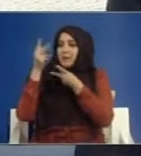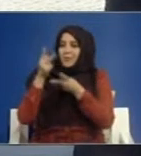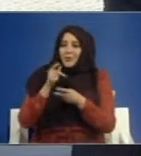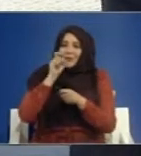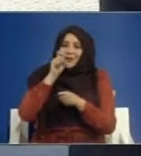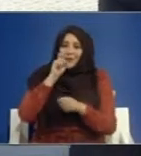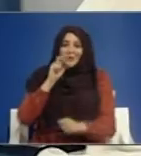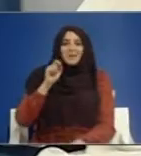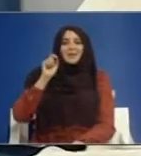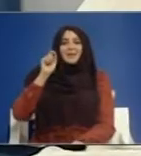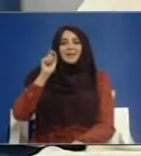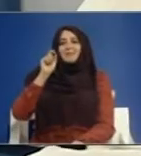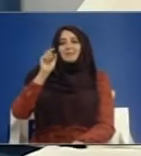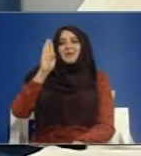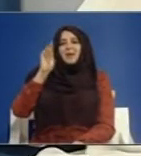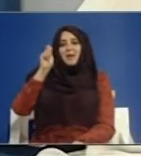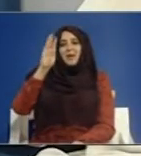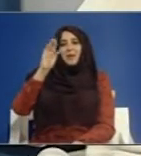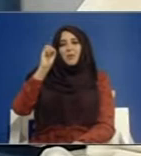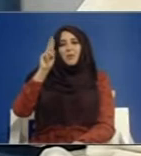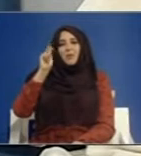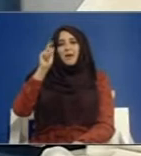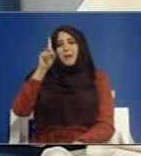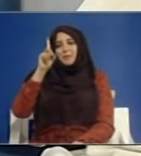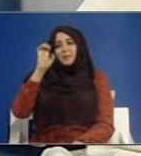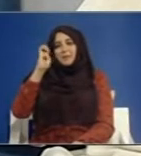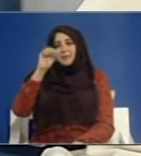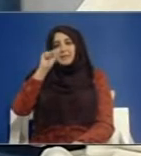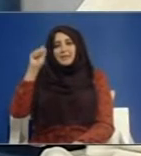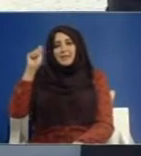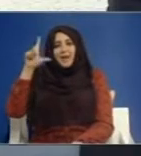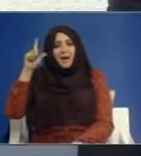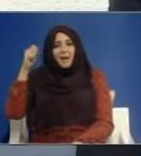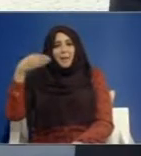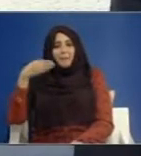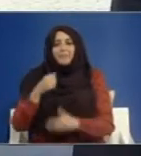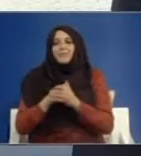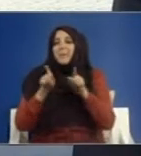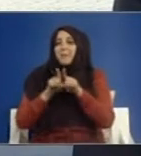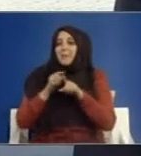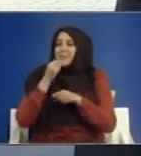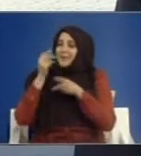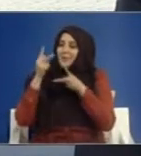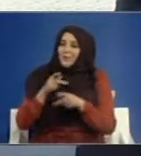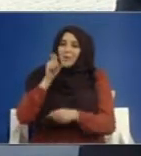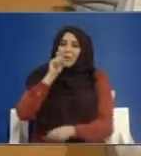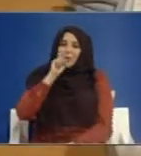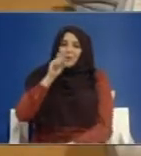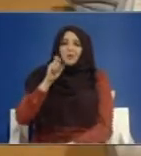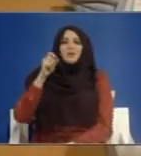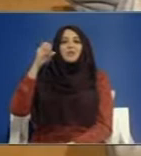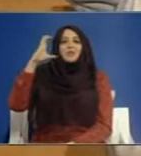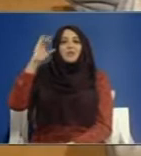أهلا وسهلا بكم. أهلا ومرحبا. كما أرحب بفضيلة الشيخ محمد الشيخ. أهلا وسهلا بك الشيخ. بك